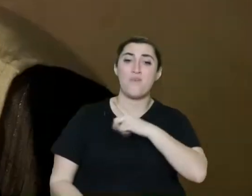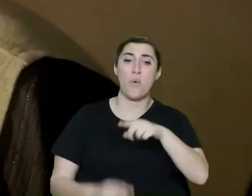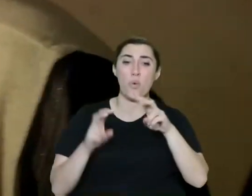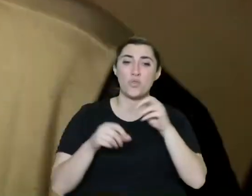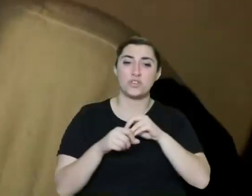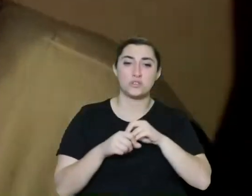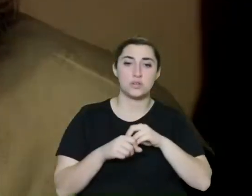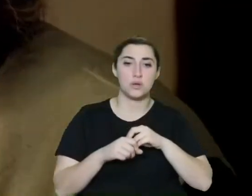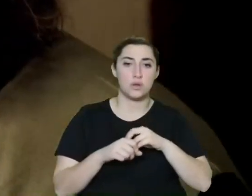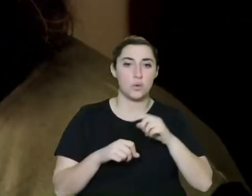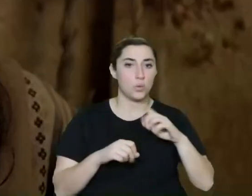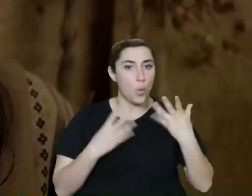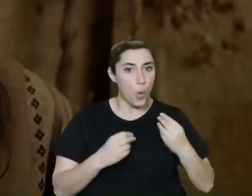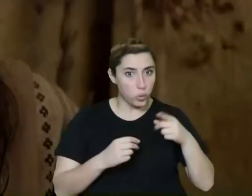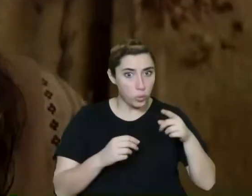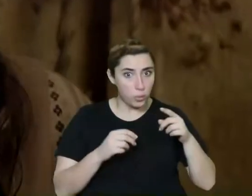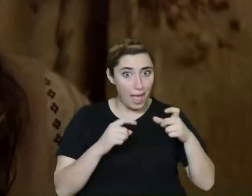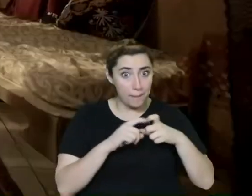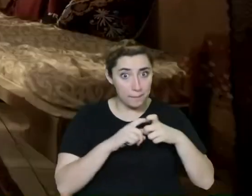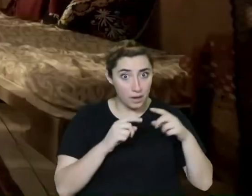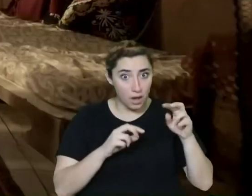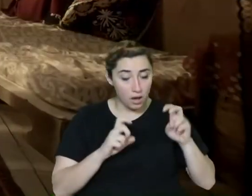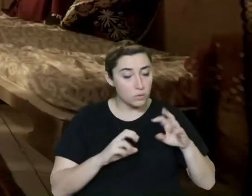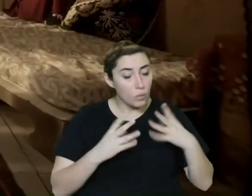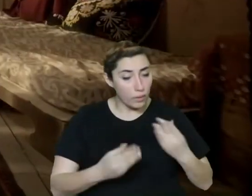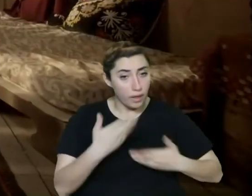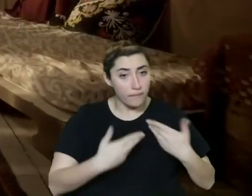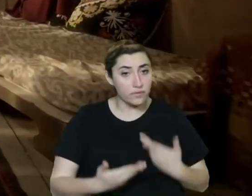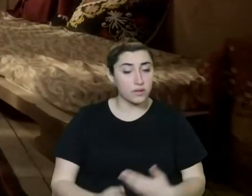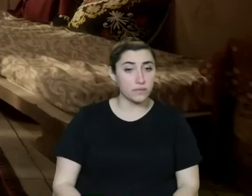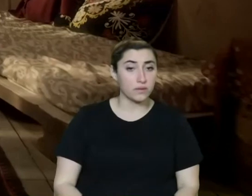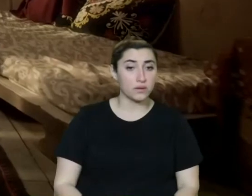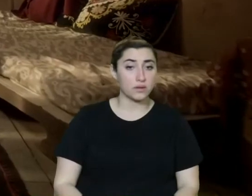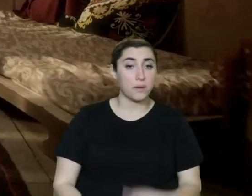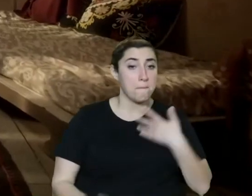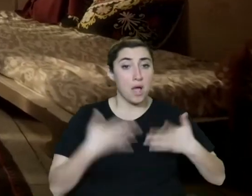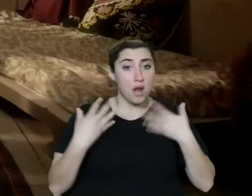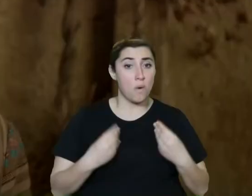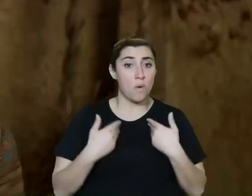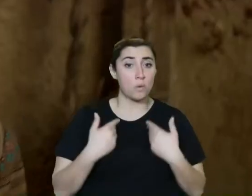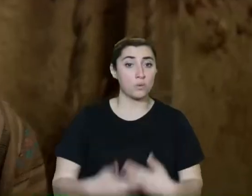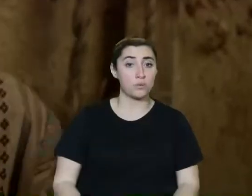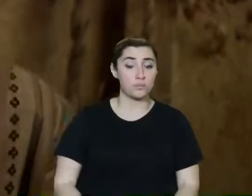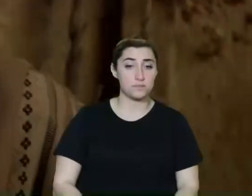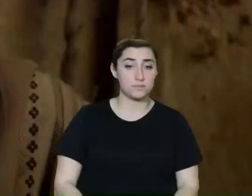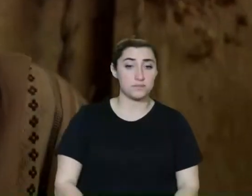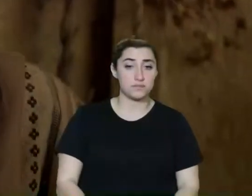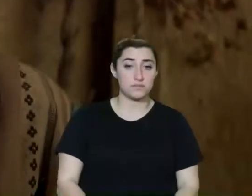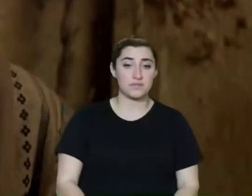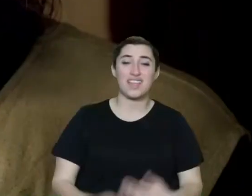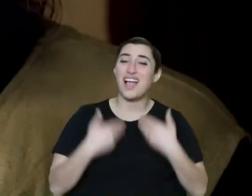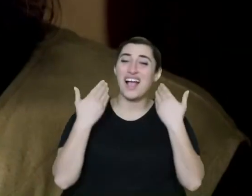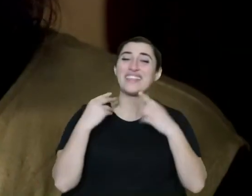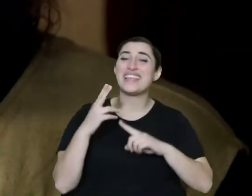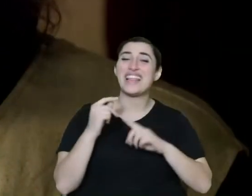ilgili. Tapduk Efendi ile alakalıdır. Anlat o zaman kızım. Merakla bırakmadı mı? Kadı İlyas